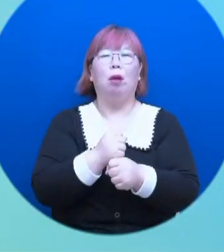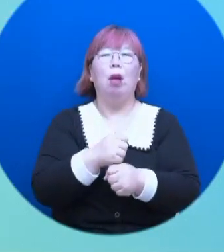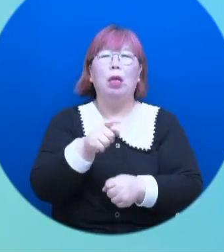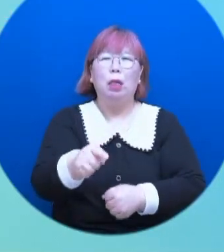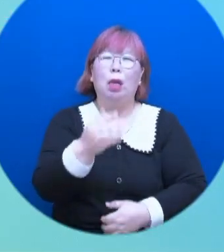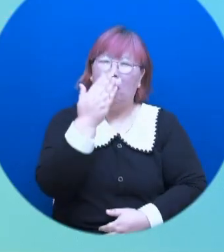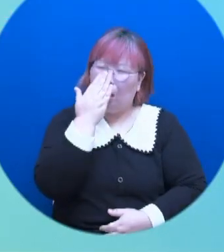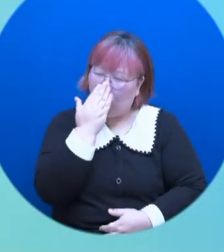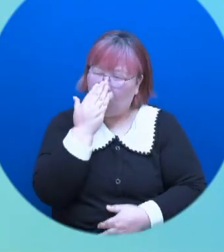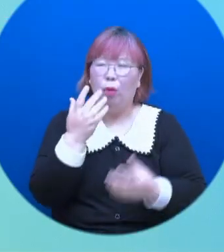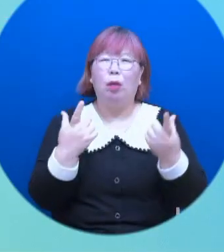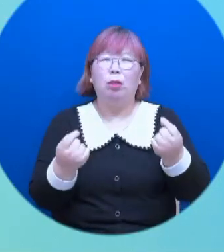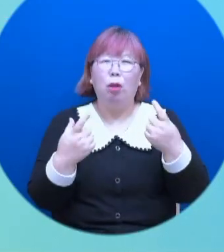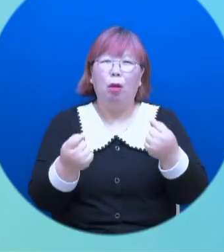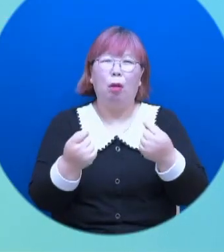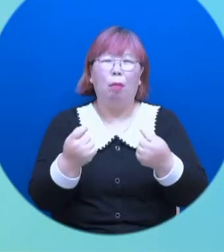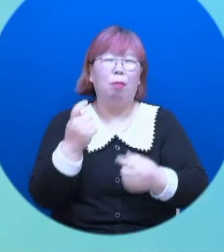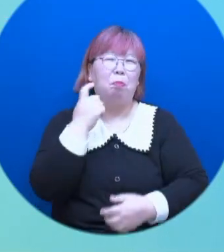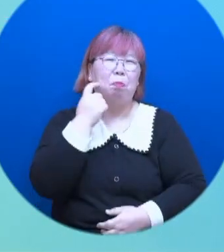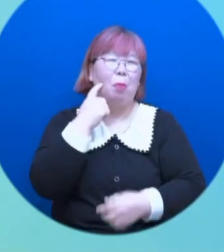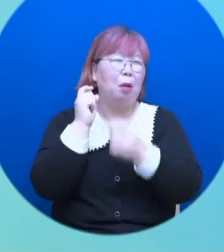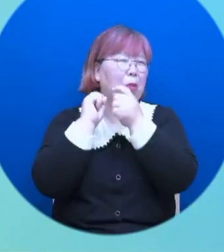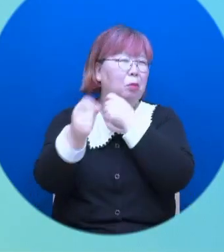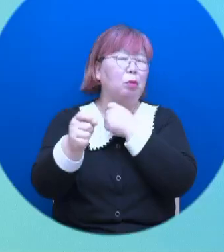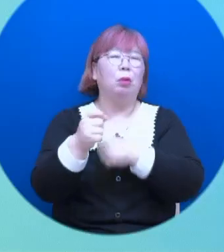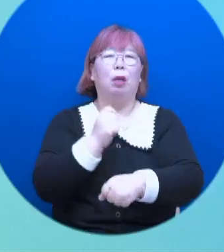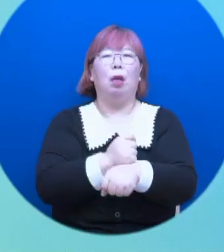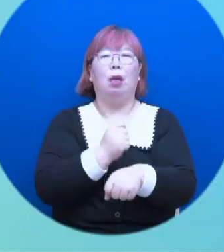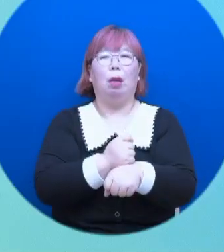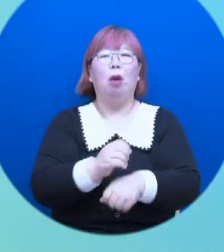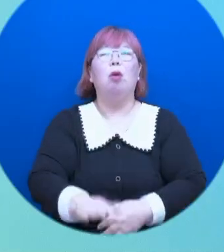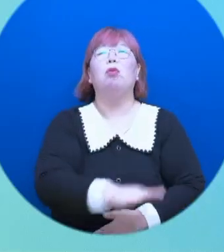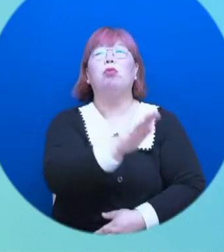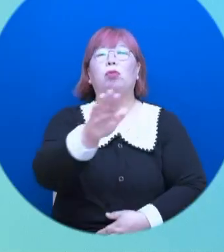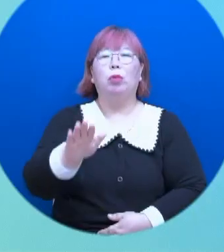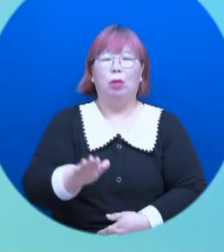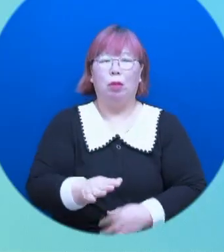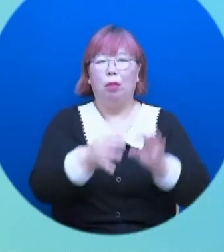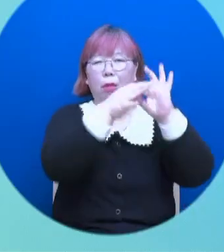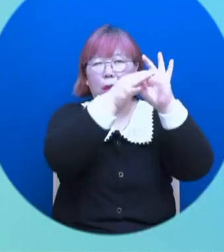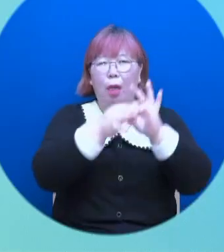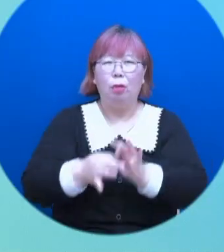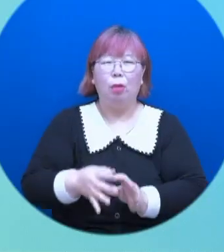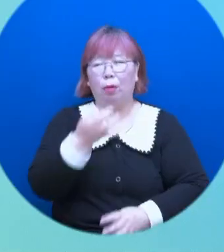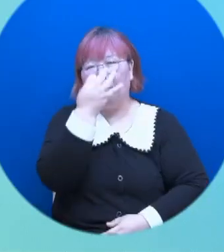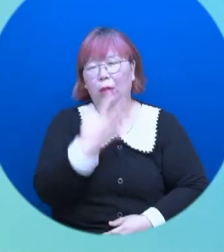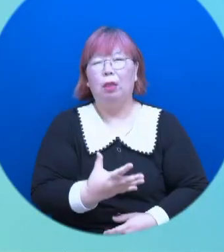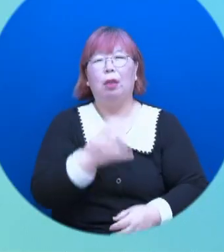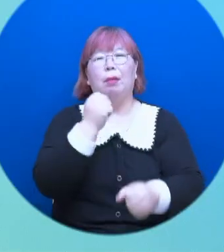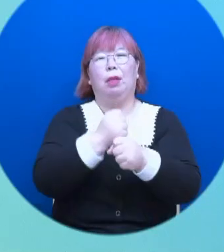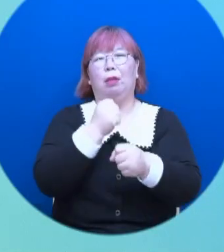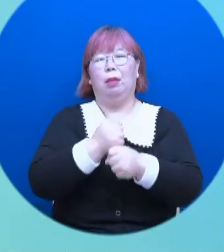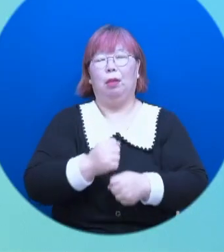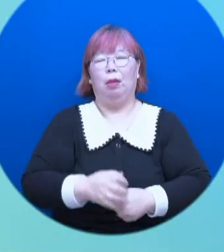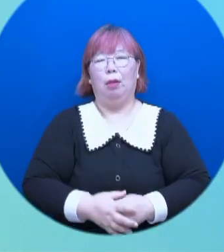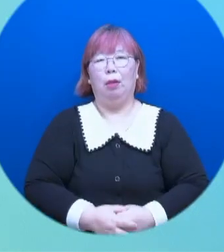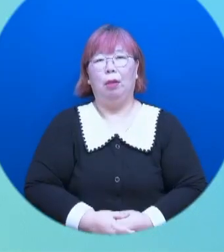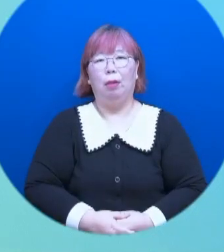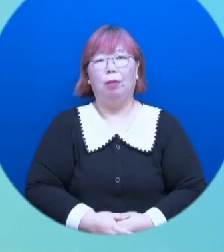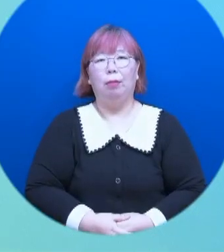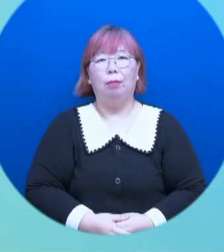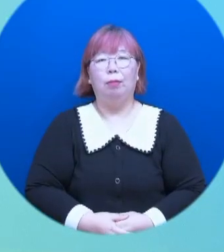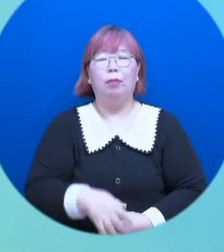겸손인 것처럼 속이며 우리를 계속해서 힘들게 합니다. 이것이